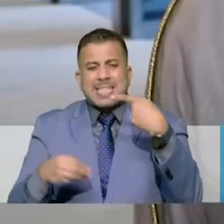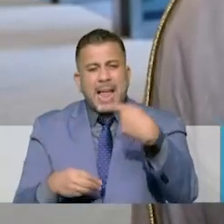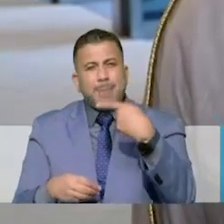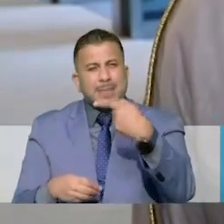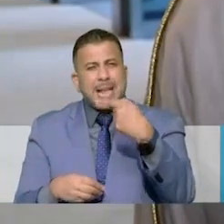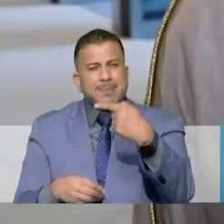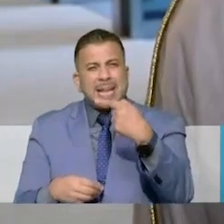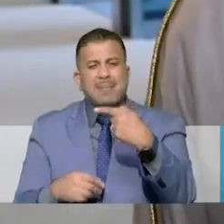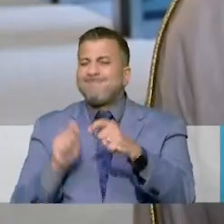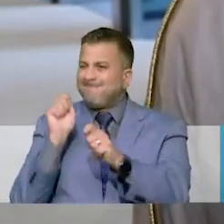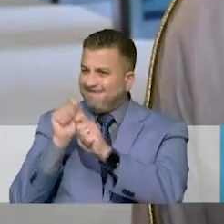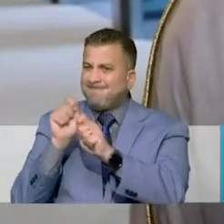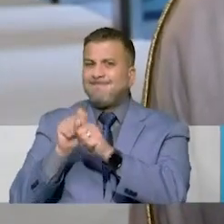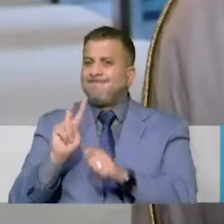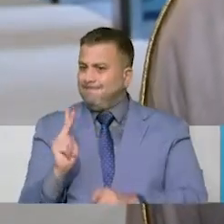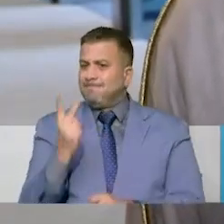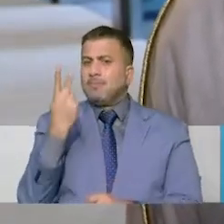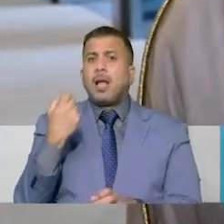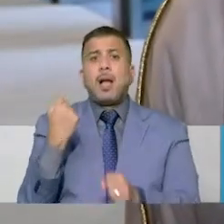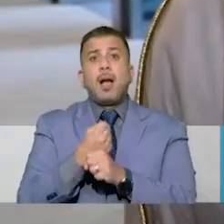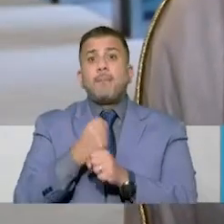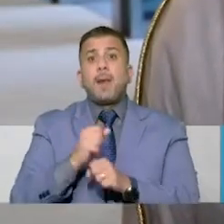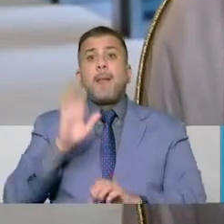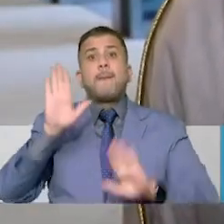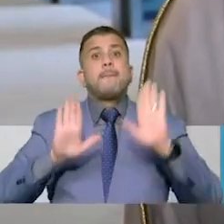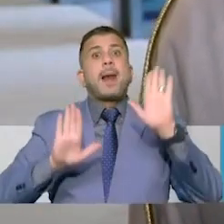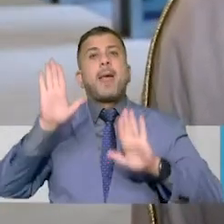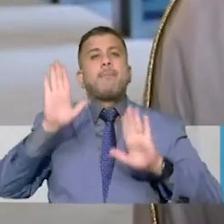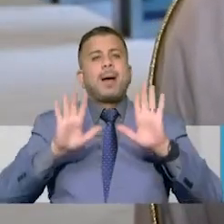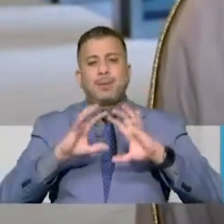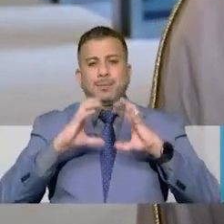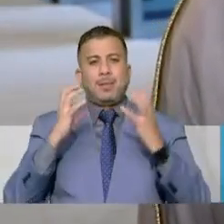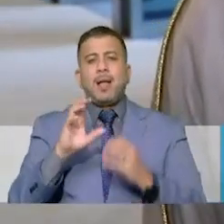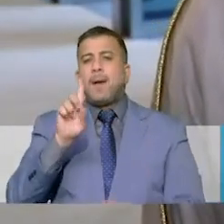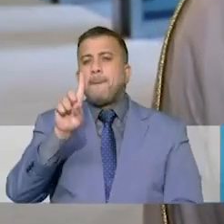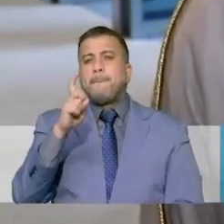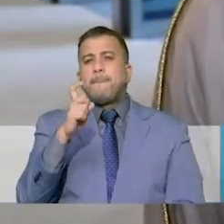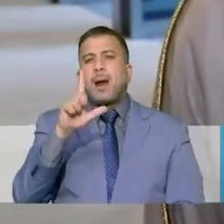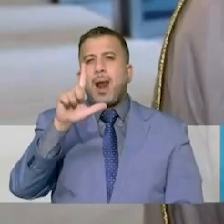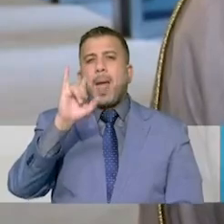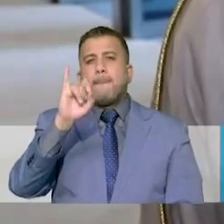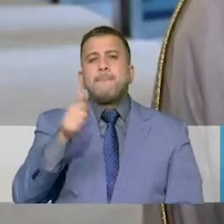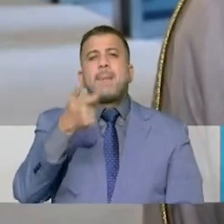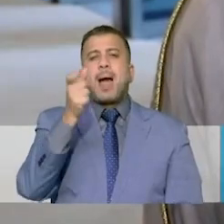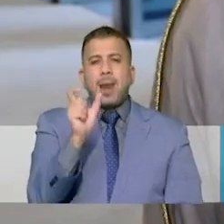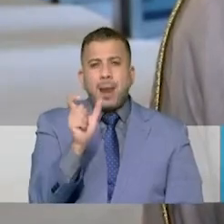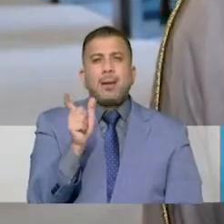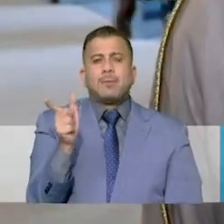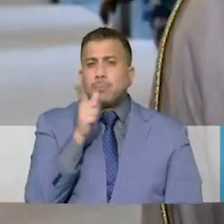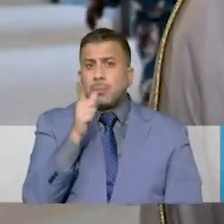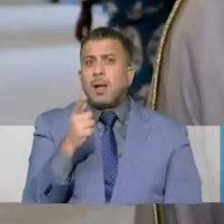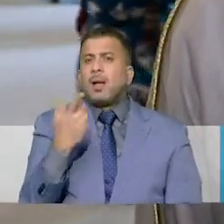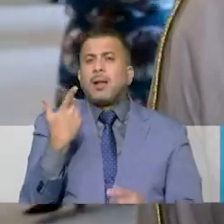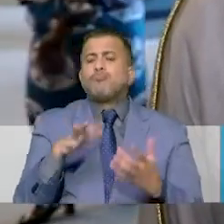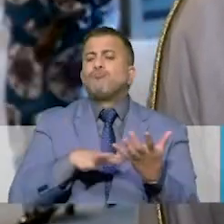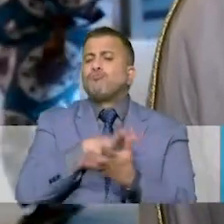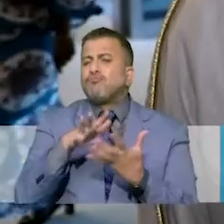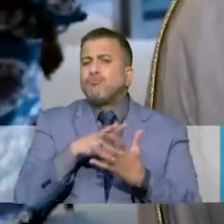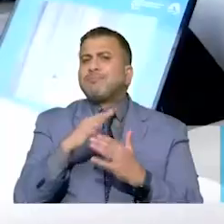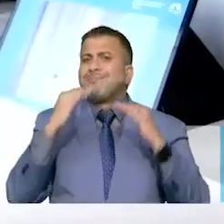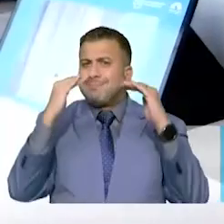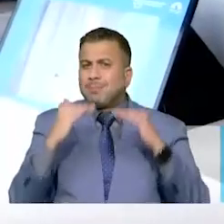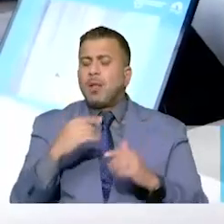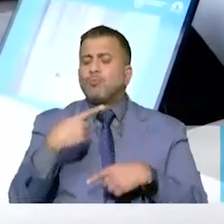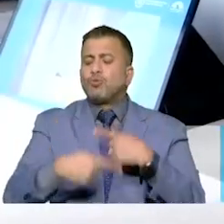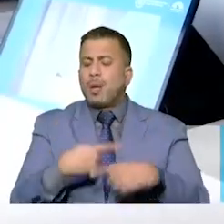المناخي عن طريق عمل البرلمانات في وضع السياسات والتشريعات اللازمه للتقليل من هذه الاثار بطريقه